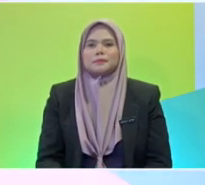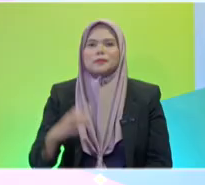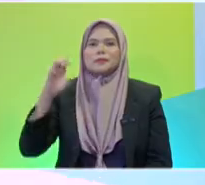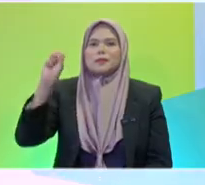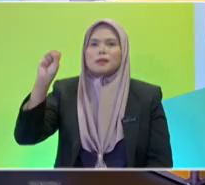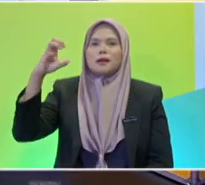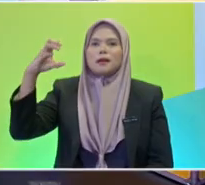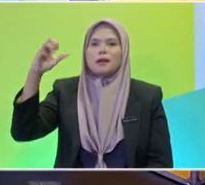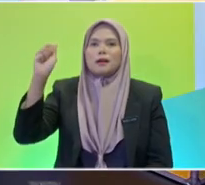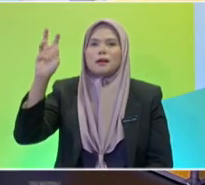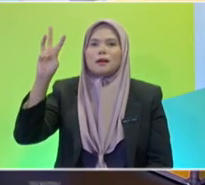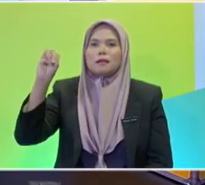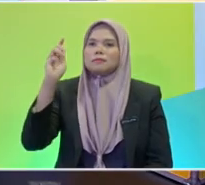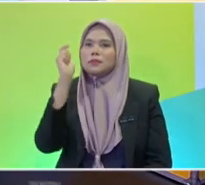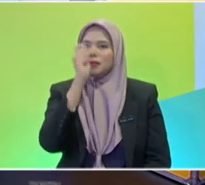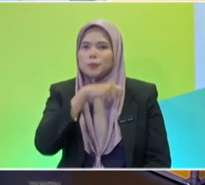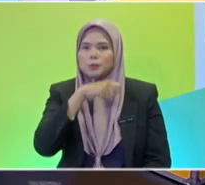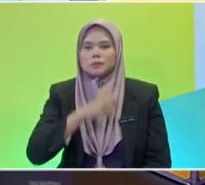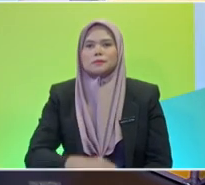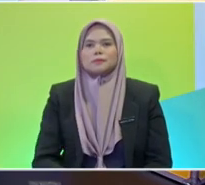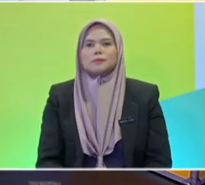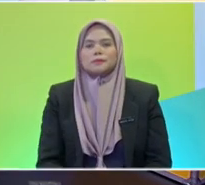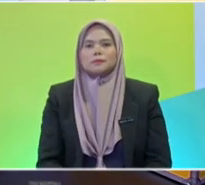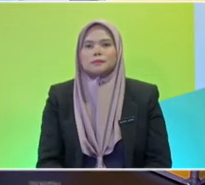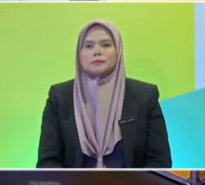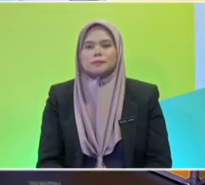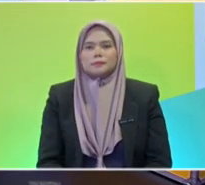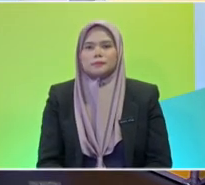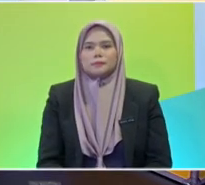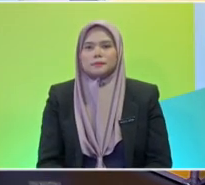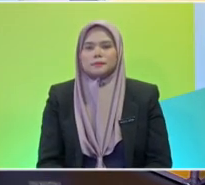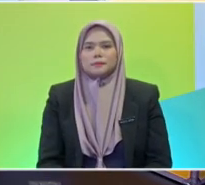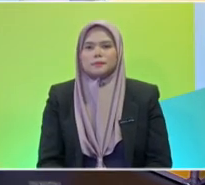sangat populer ataupun dalam bahasa melayunya penipuan